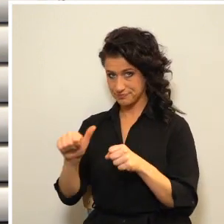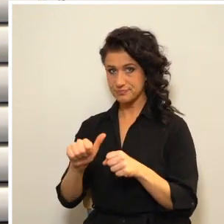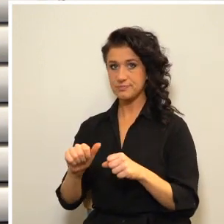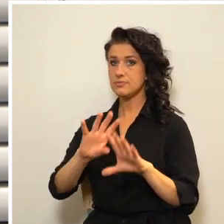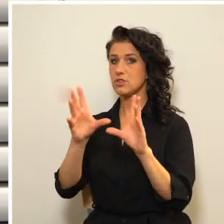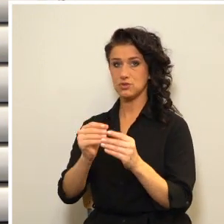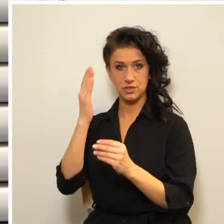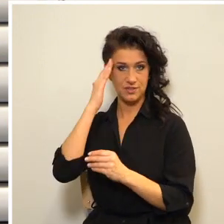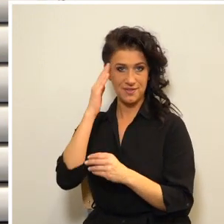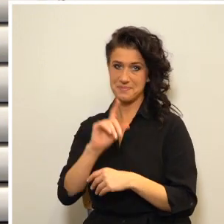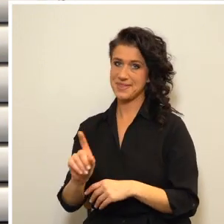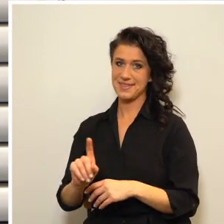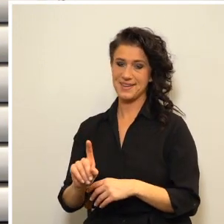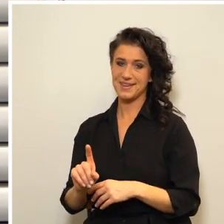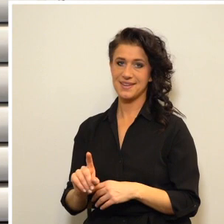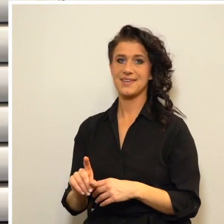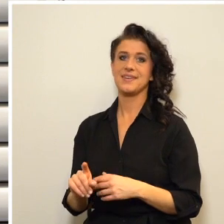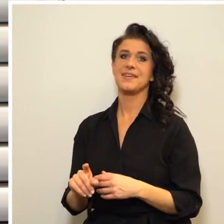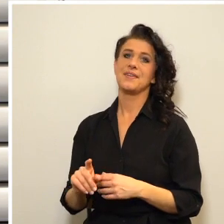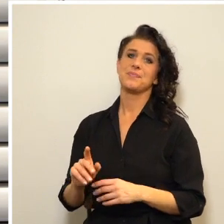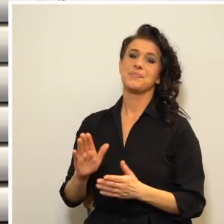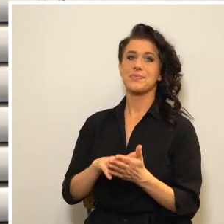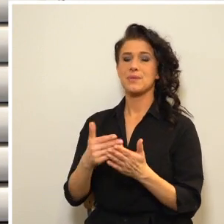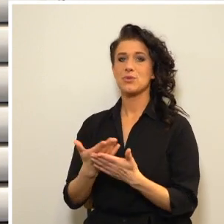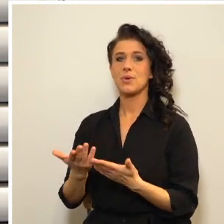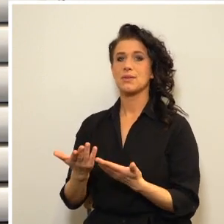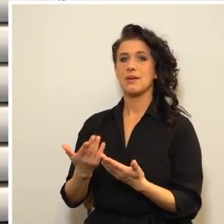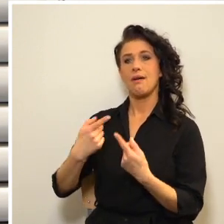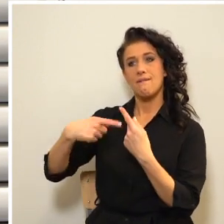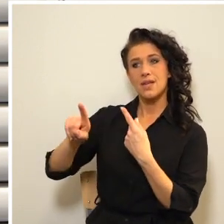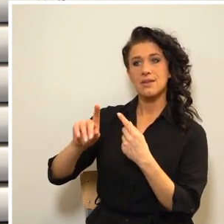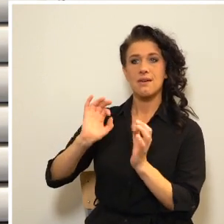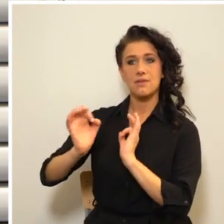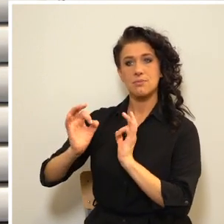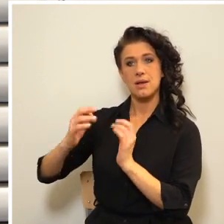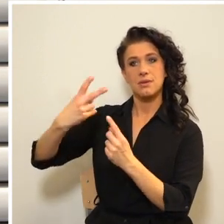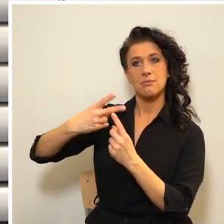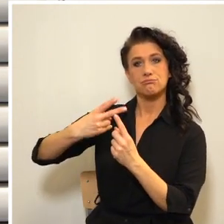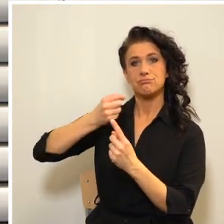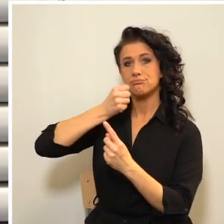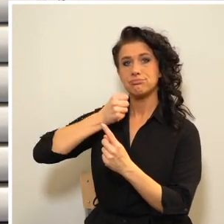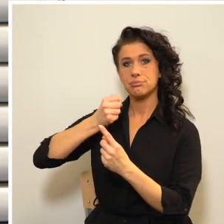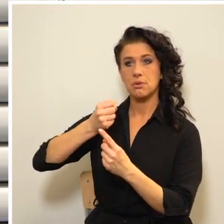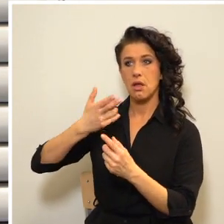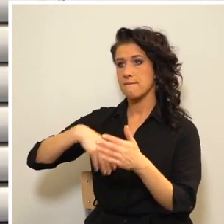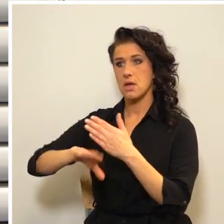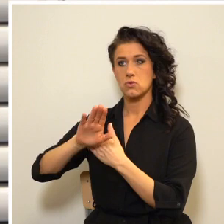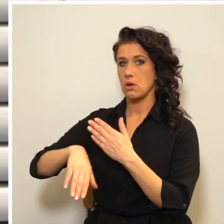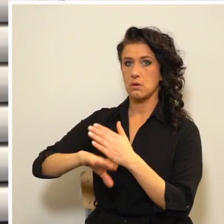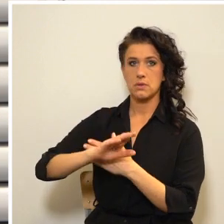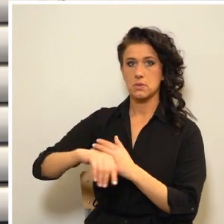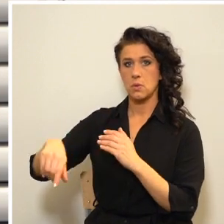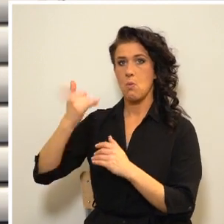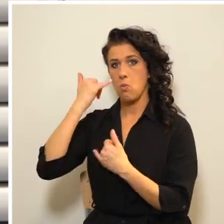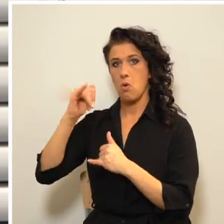wiemy bo czasami do mediów dociera jakaś informacja że ktoś próbował zrobić a nie wyszło z kolei jakiś drobiazg